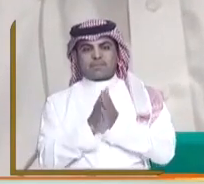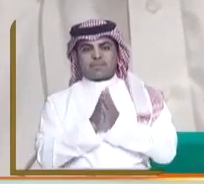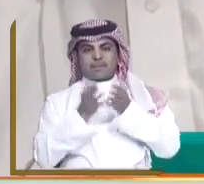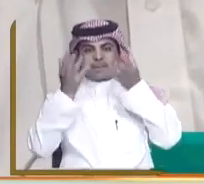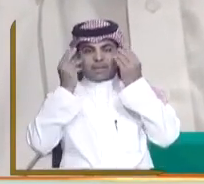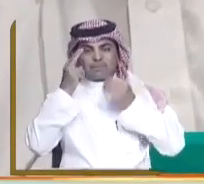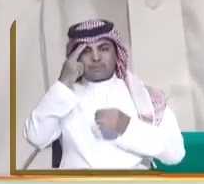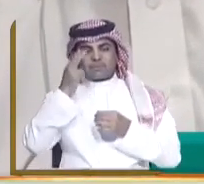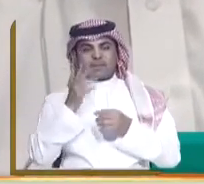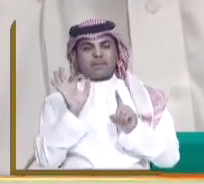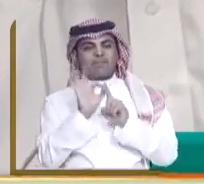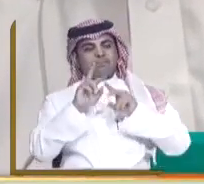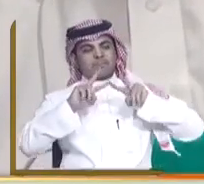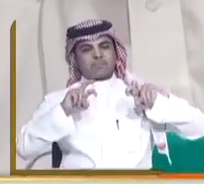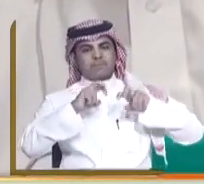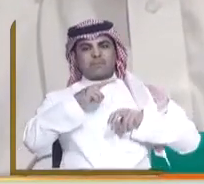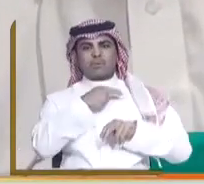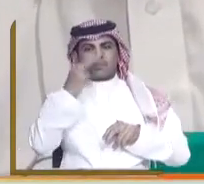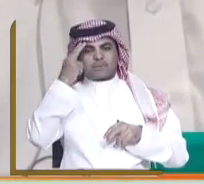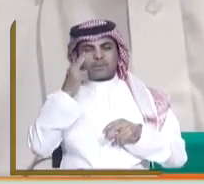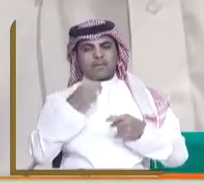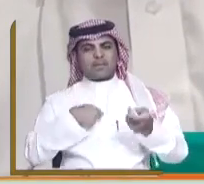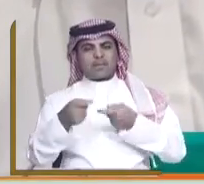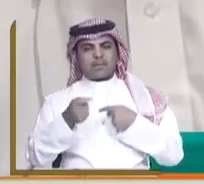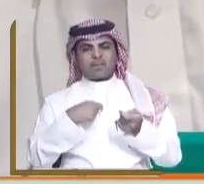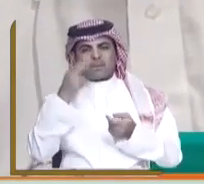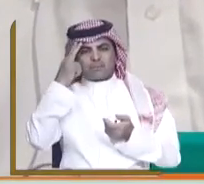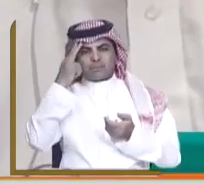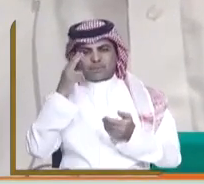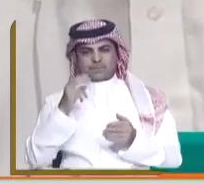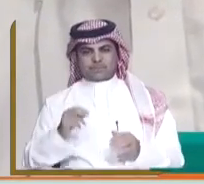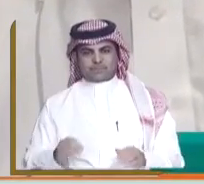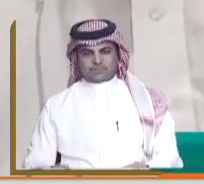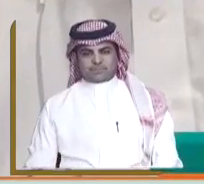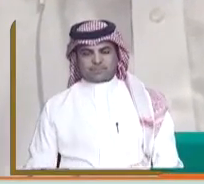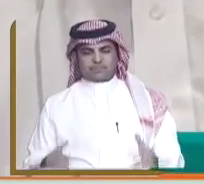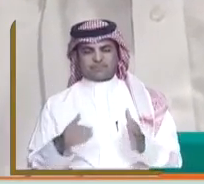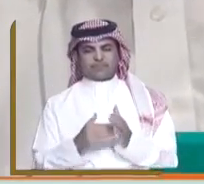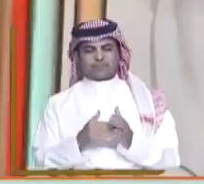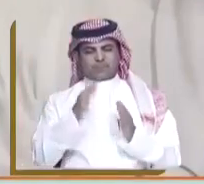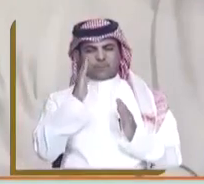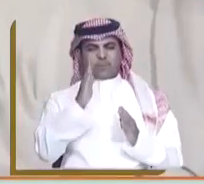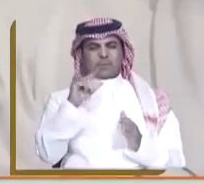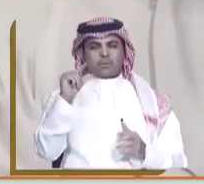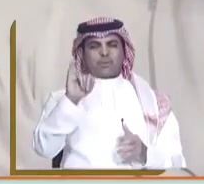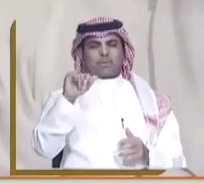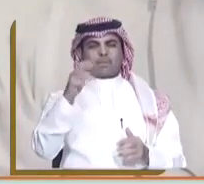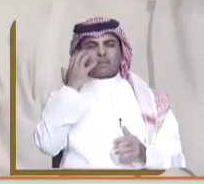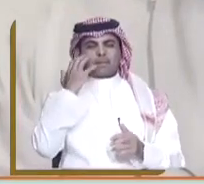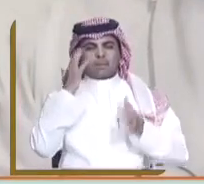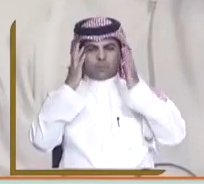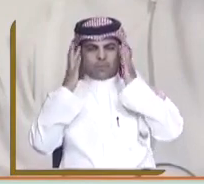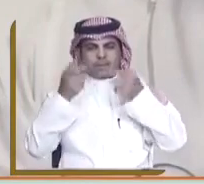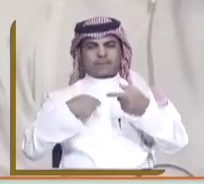حقيقه لاستكشاف المزيد من الفرص الاستثماريه في الاقتصاد السعودي اذن كل الشكر والتقدير الخبير